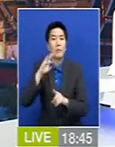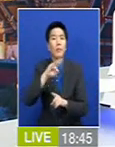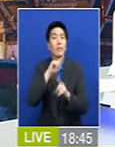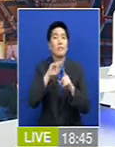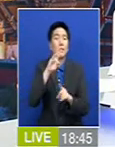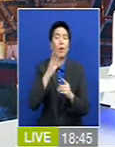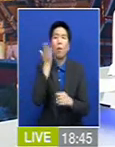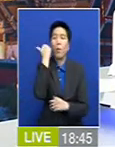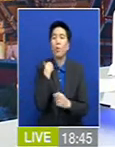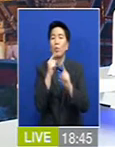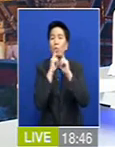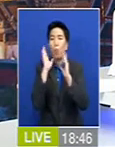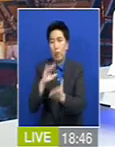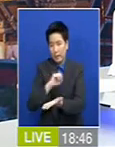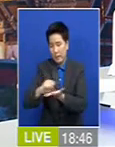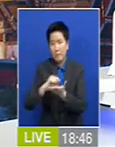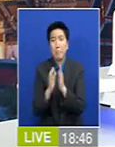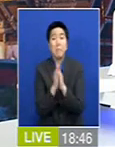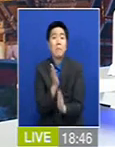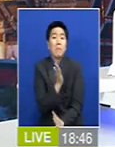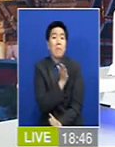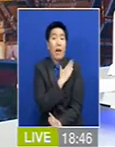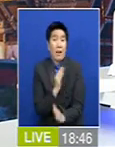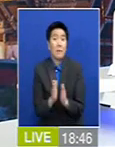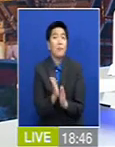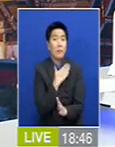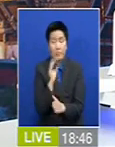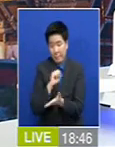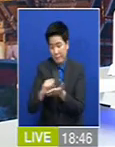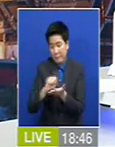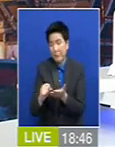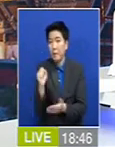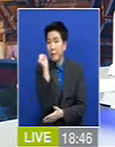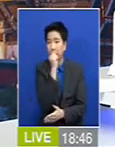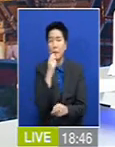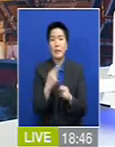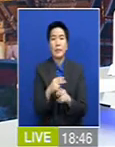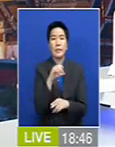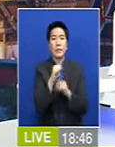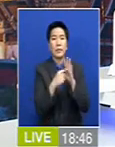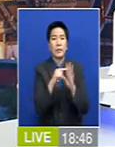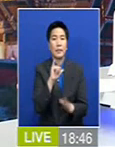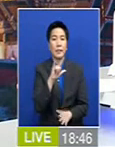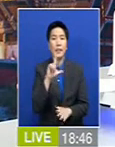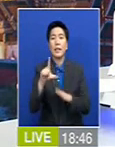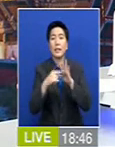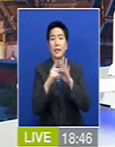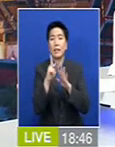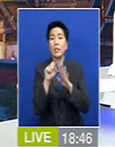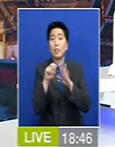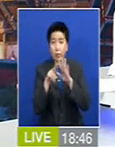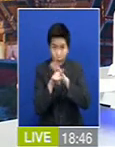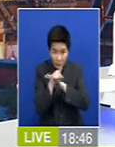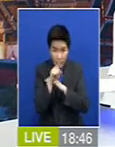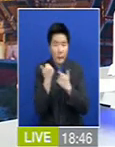าวค่ำก็ได้มีโอกาสพูดคุยกับพระสัญลักษณ์ดอนศรีหรือว่าอดีตครูเพลงสัญลักษณ์ดอนศรีผู้ที่แต่งเพลงนี้ขึ้นมานะ